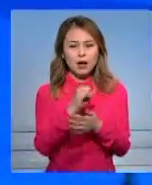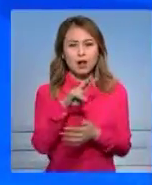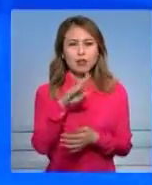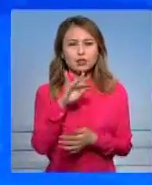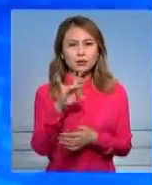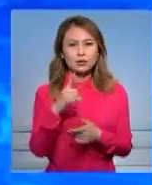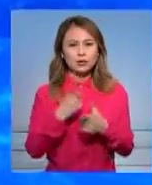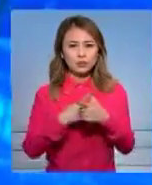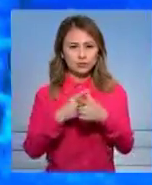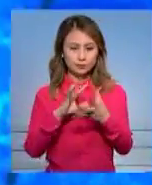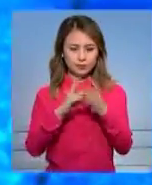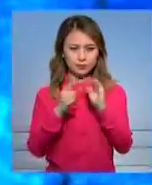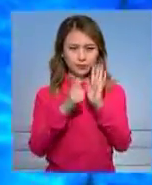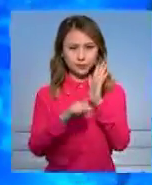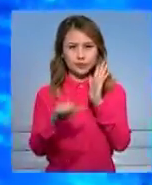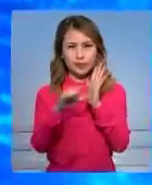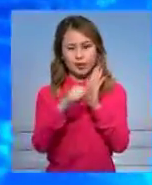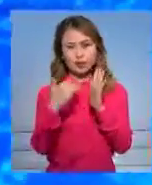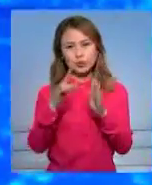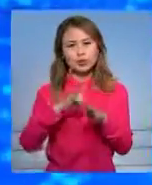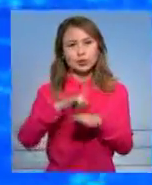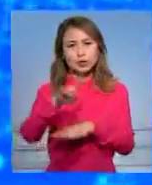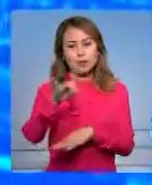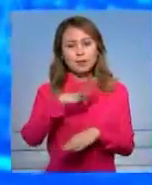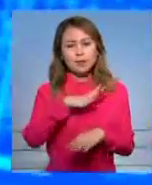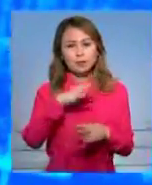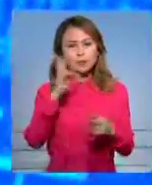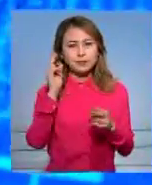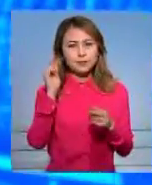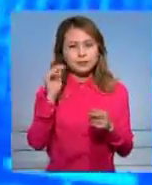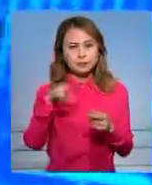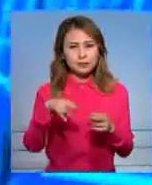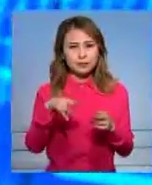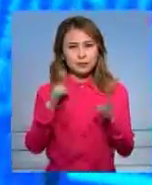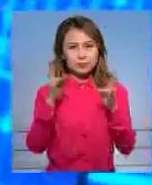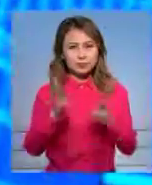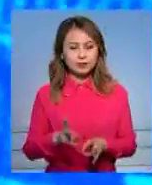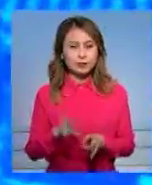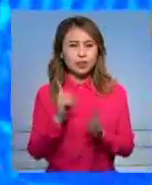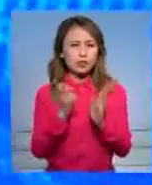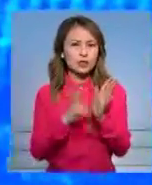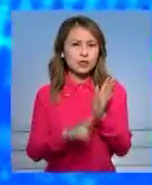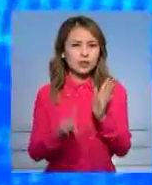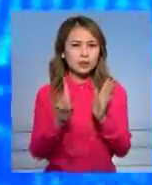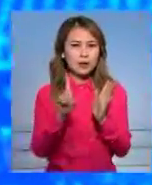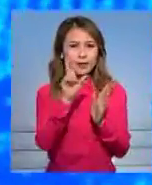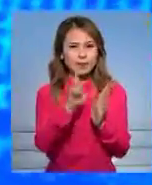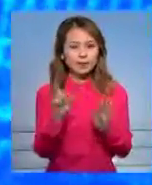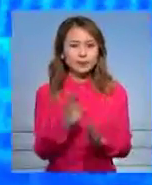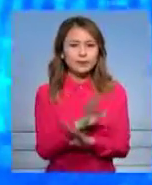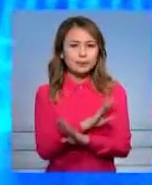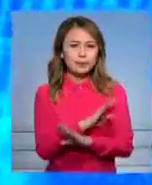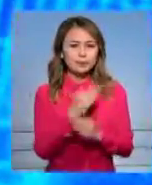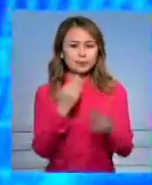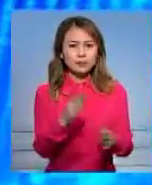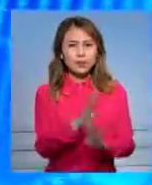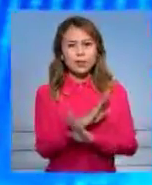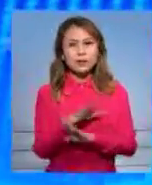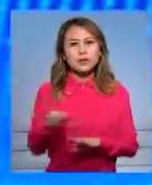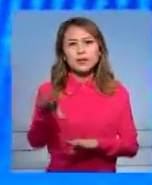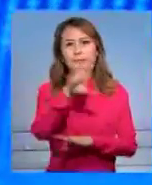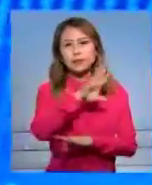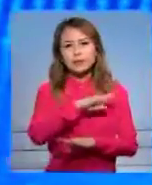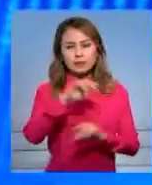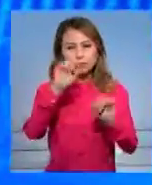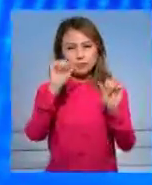Алжирде Ил-76 әскери ұшағы апатқа ұшырады. Бұқаралық ақпарат құралдарының хабарлауынша апаттан 181 адам қаза тапқан. Дегенмен марқұмдардың